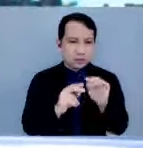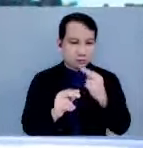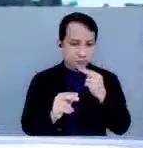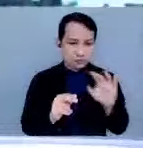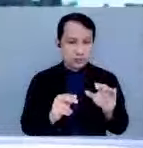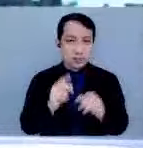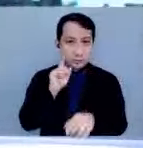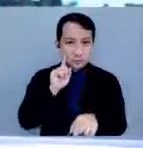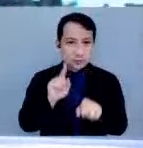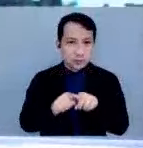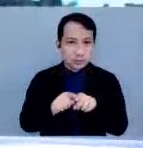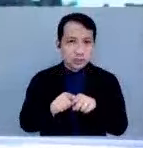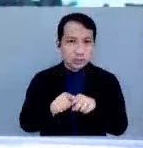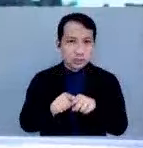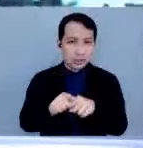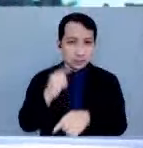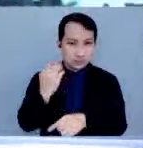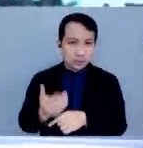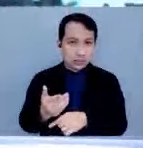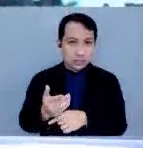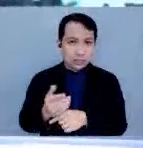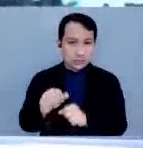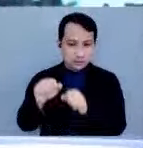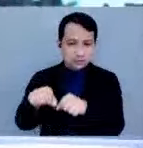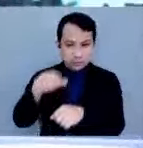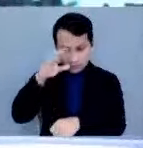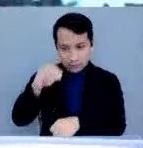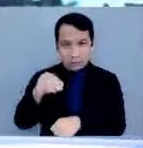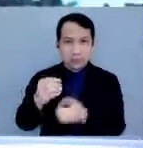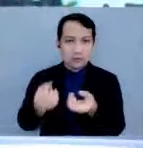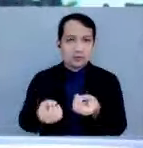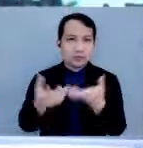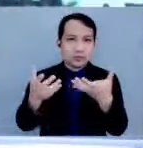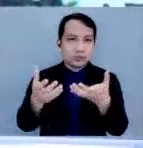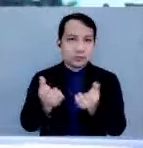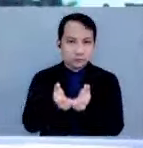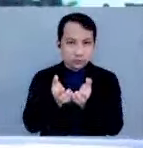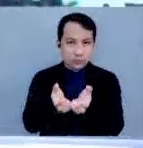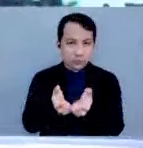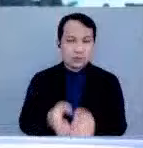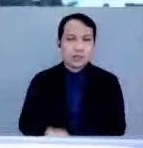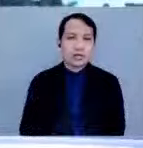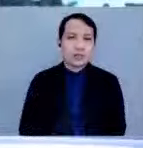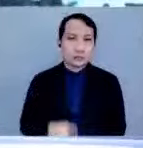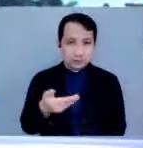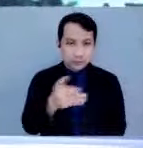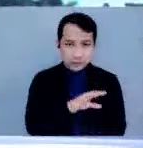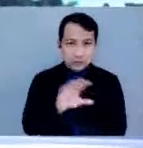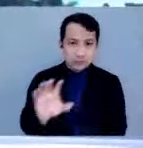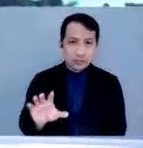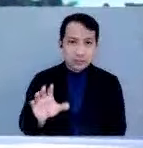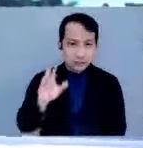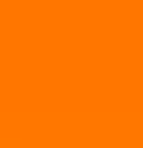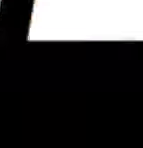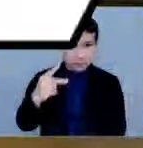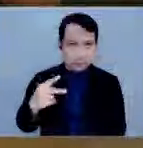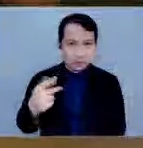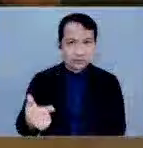isa sa nasawing Pinoy seafarers sa pinasabog na barko. Nasa frontline ng balitang yan, si Rainiel Pawi.